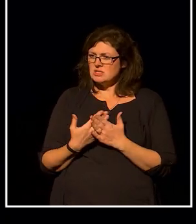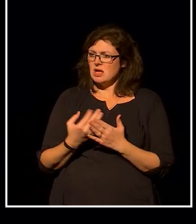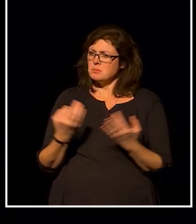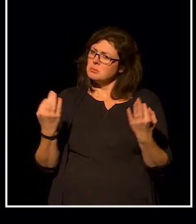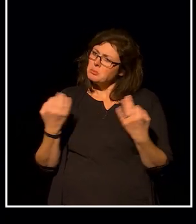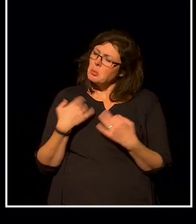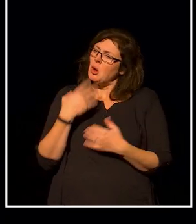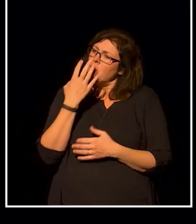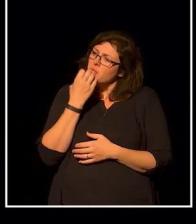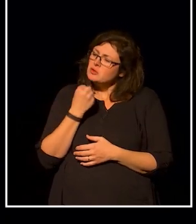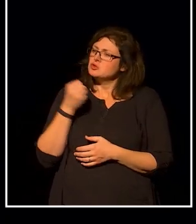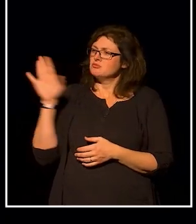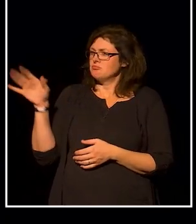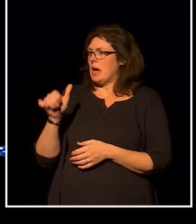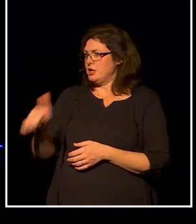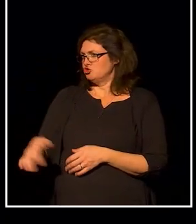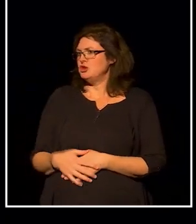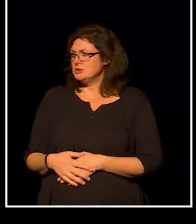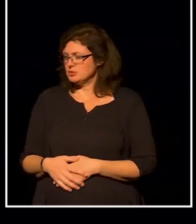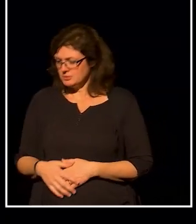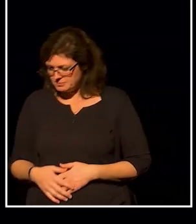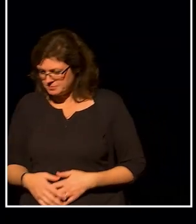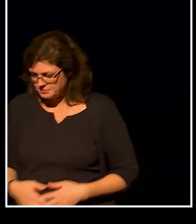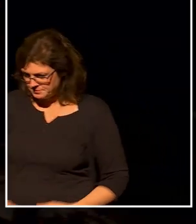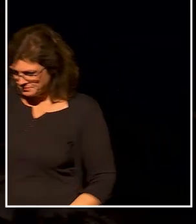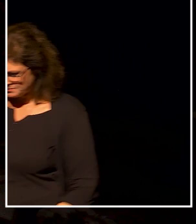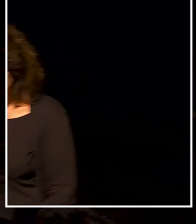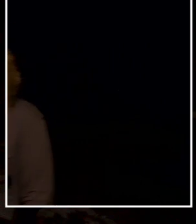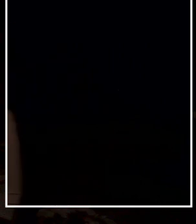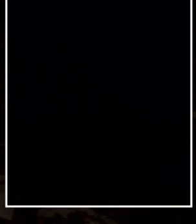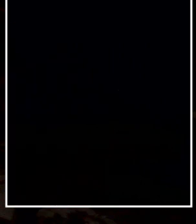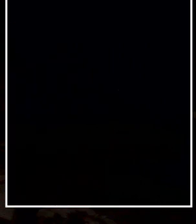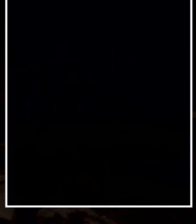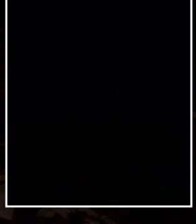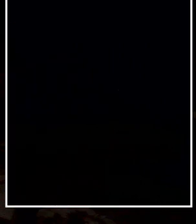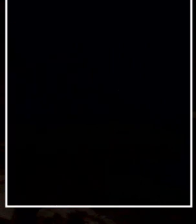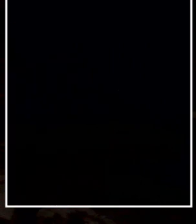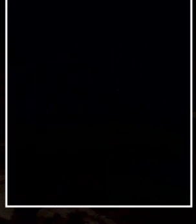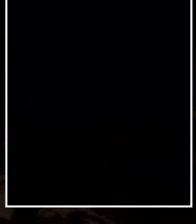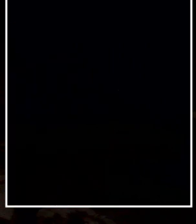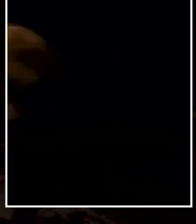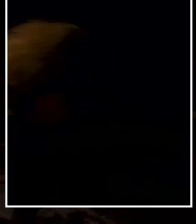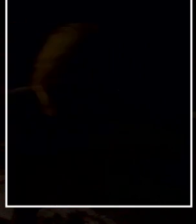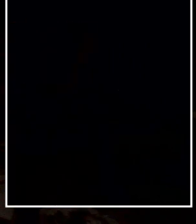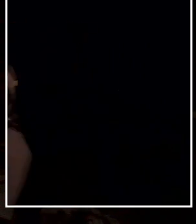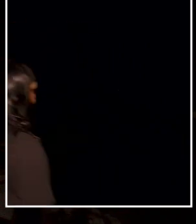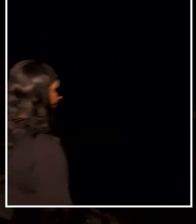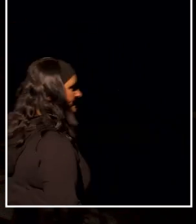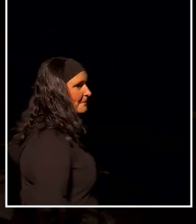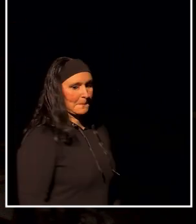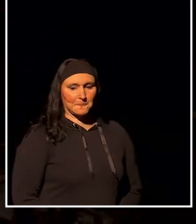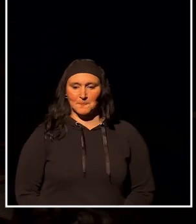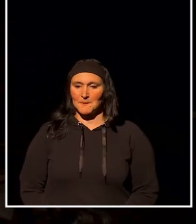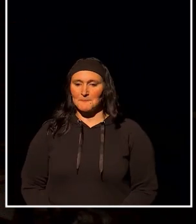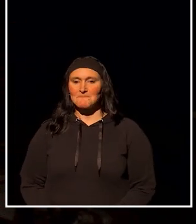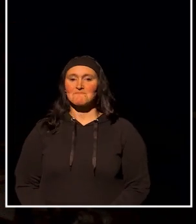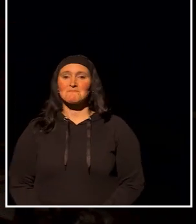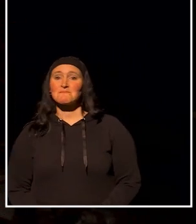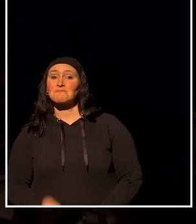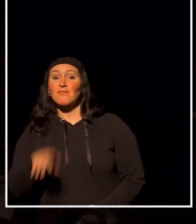Einschätzung interessieren. Thomas, du bist doch ein Spezialist für Projektionen, oder?